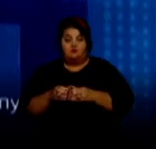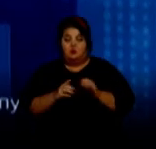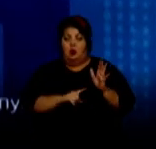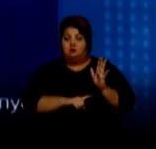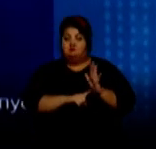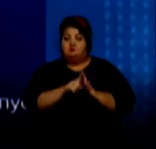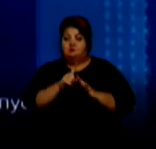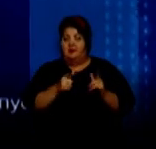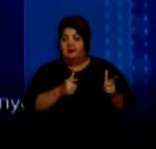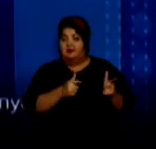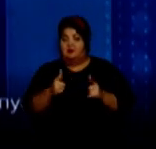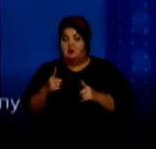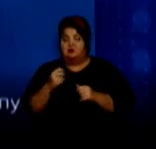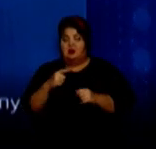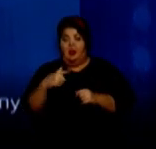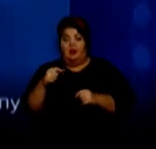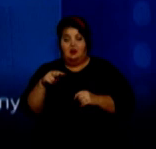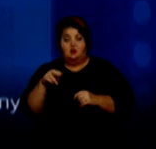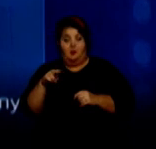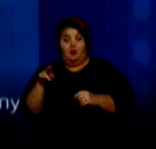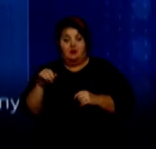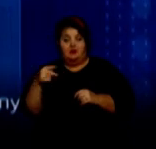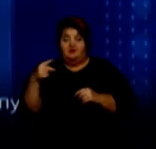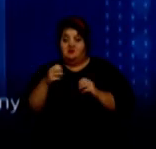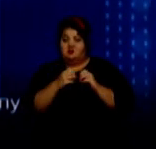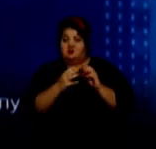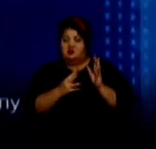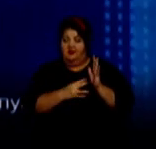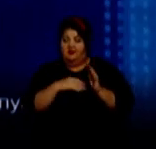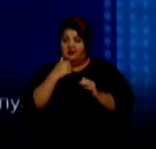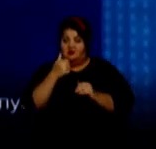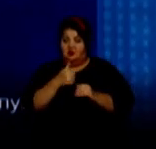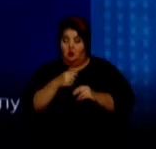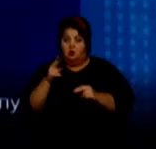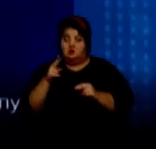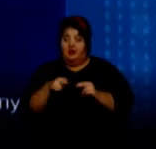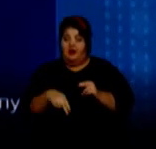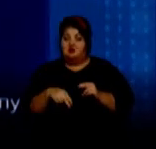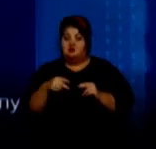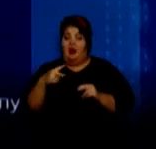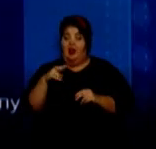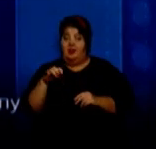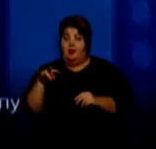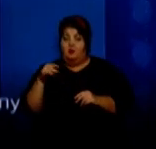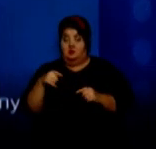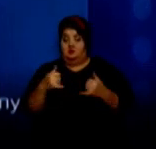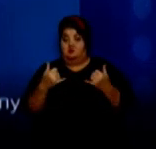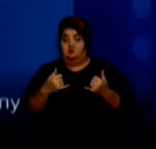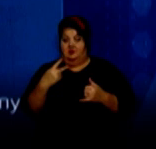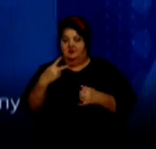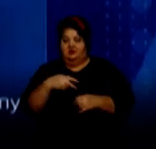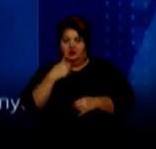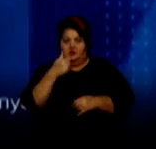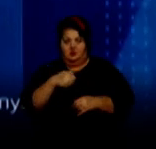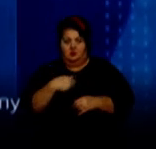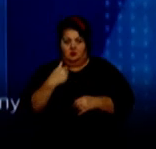розпочали виготовляти ще в листопаді 2019 року і от нарешті завершили в липні 2020 року. Хочу ще